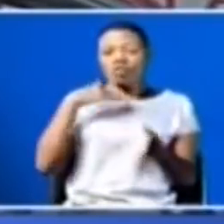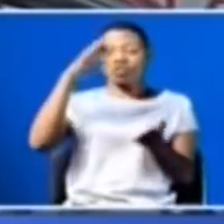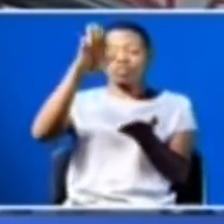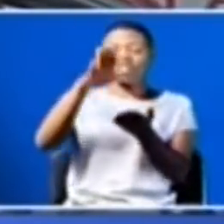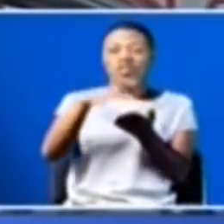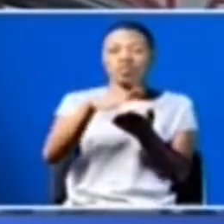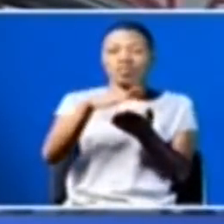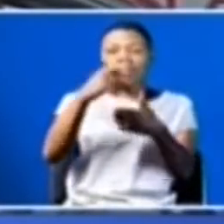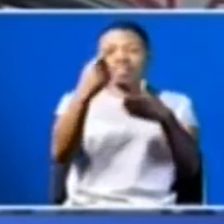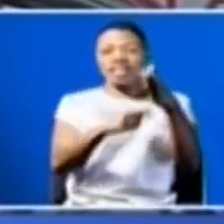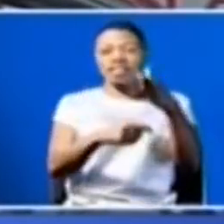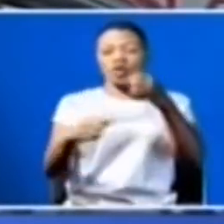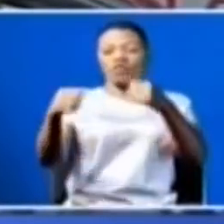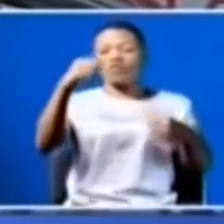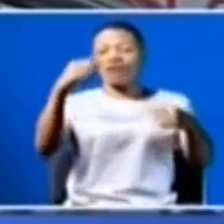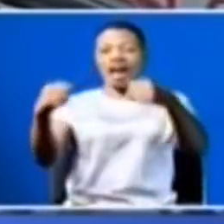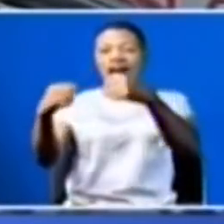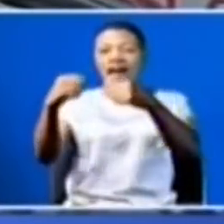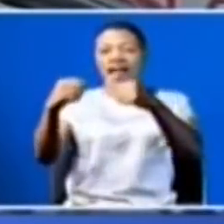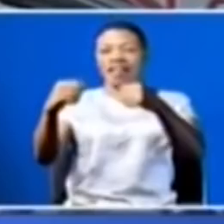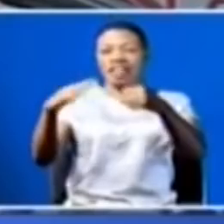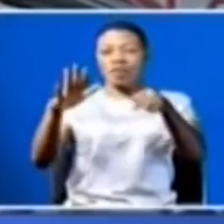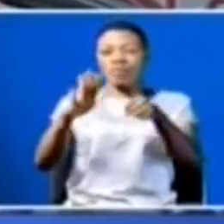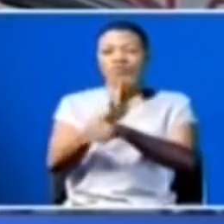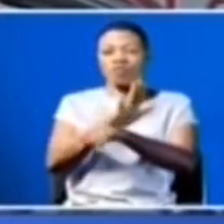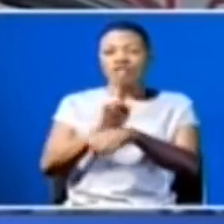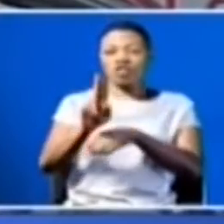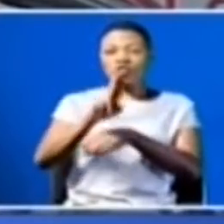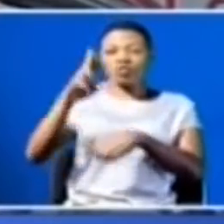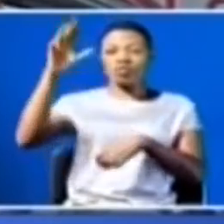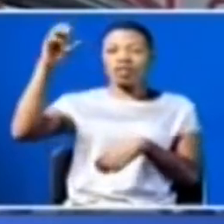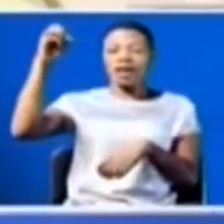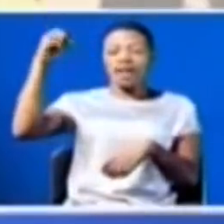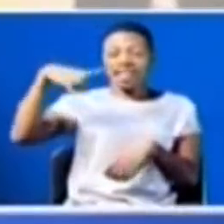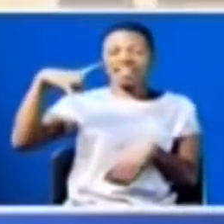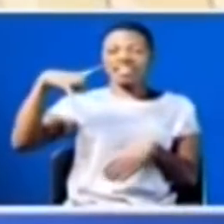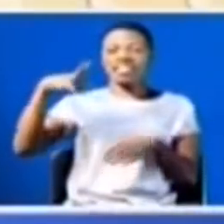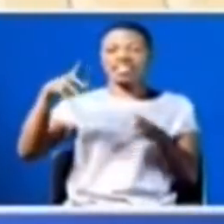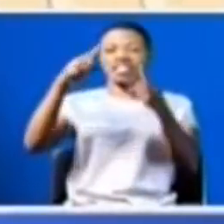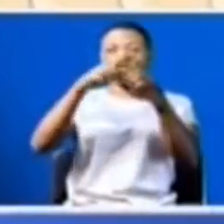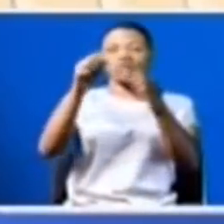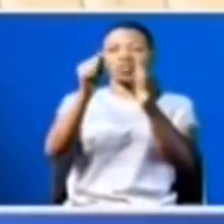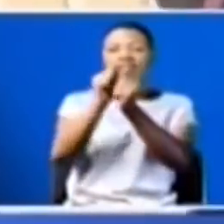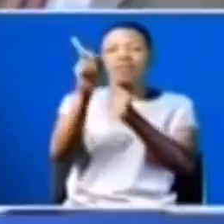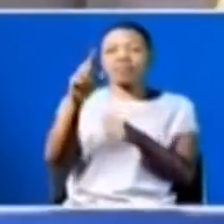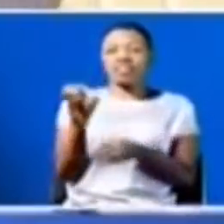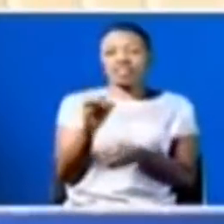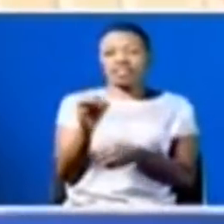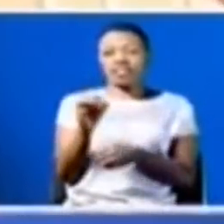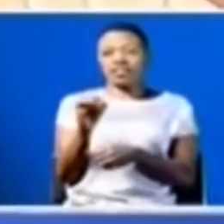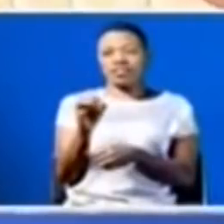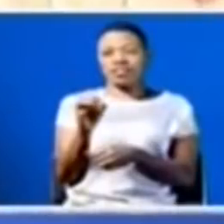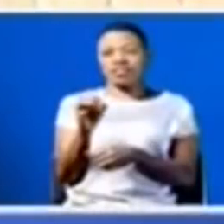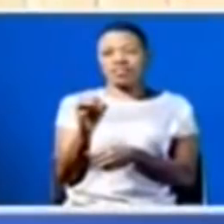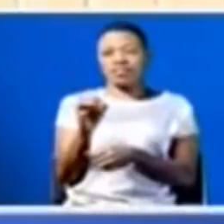duty on motor vehicles that are fully powered by electricity to 10%. Nje ya bunge wa Kenya pia waliwasili